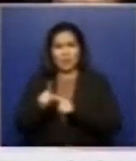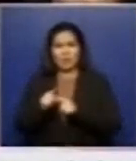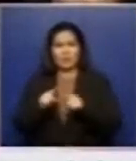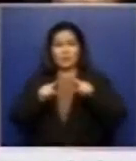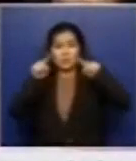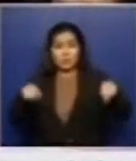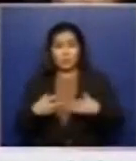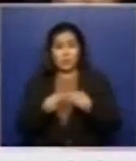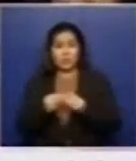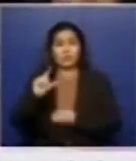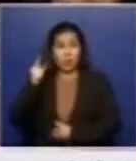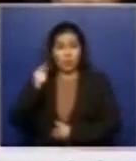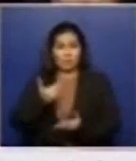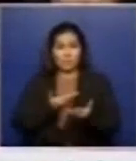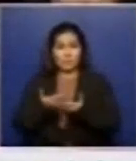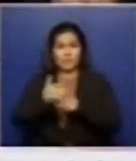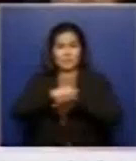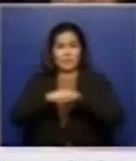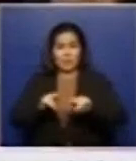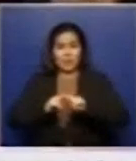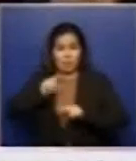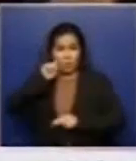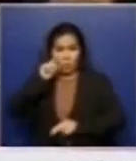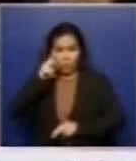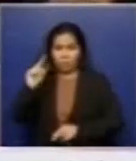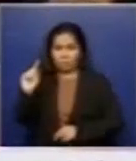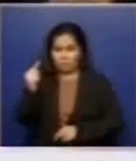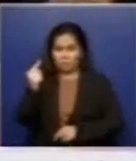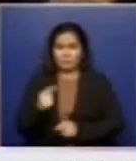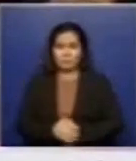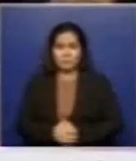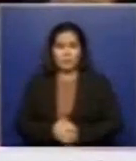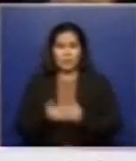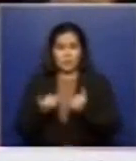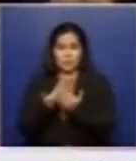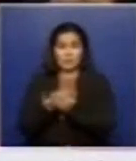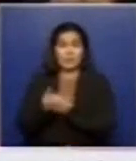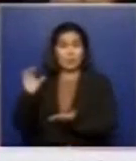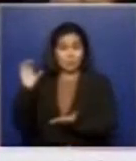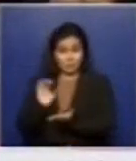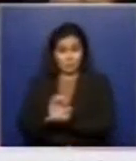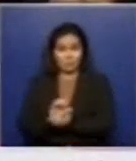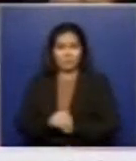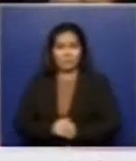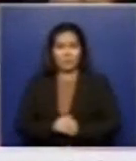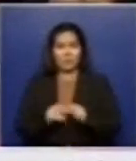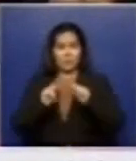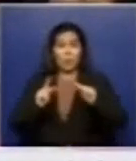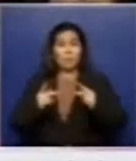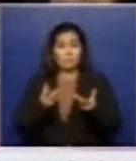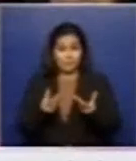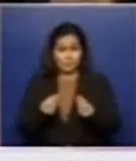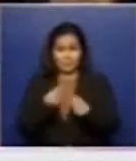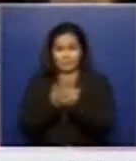ำซื้อนาตัวเองอีกรอบวันนี้ครับงบประมาณปีนี้กรมที่ดิน